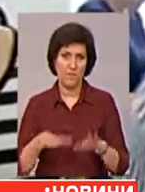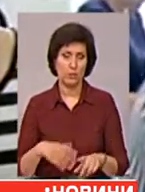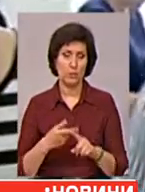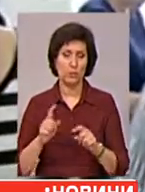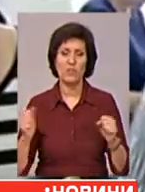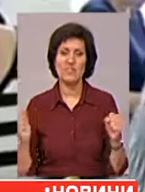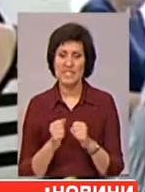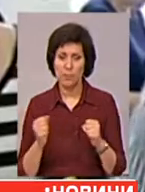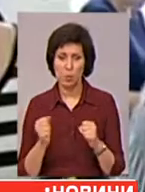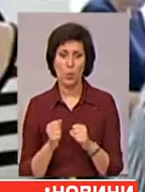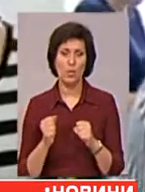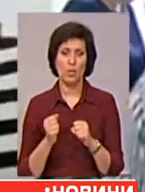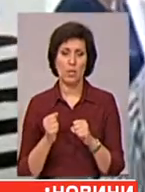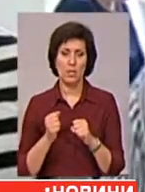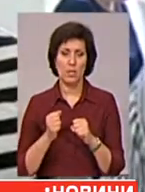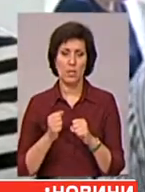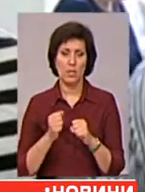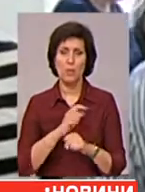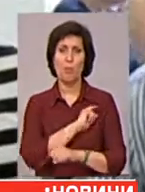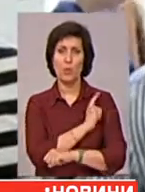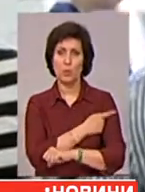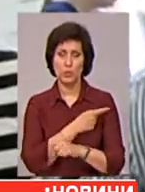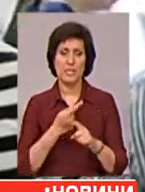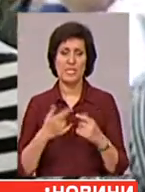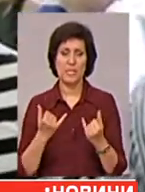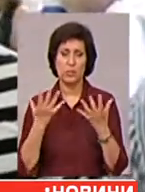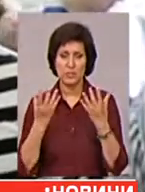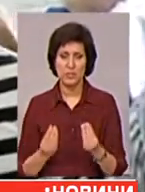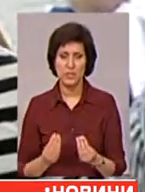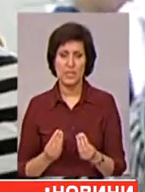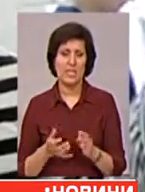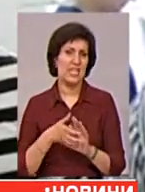що взимку потужностей, які є на сьогоднішній день, не вистачить.